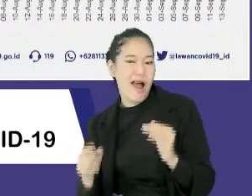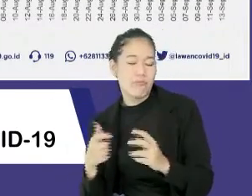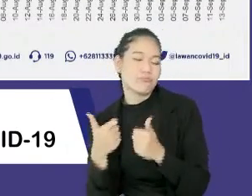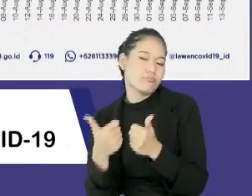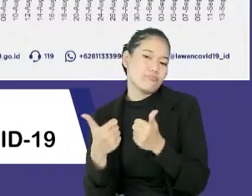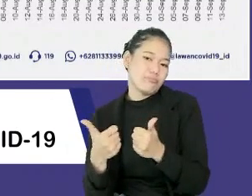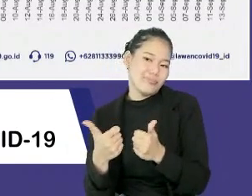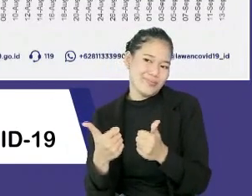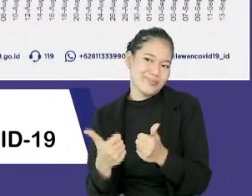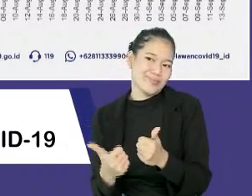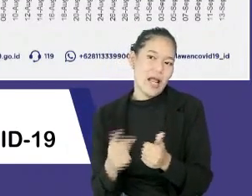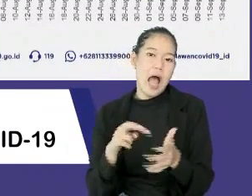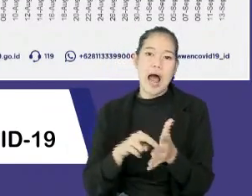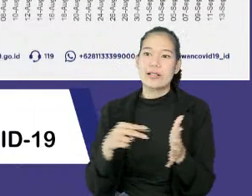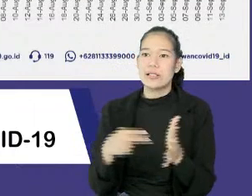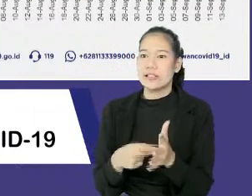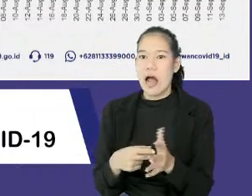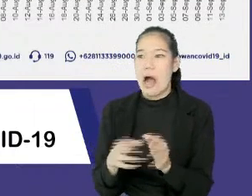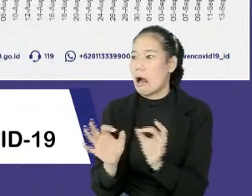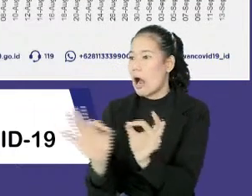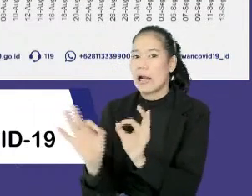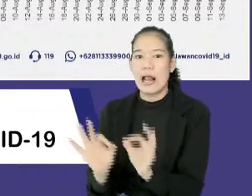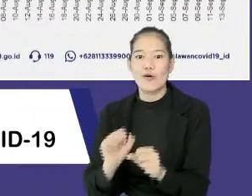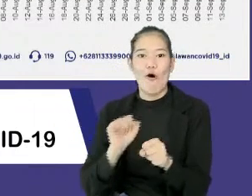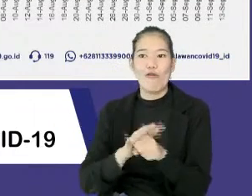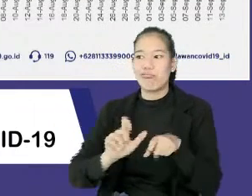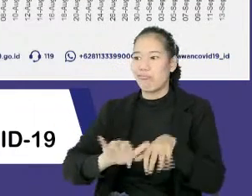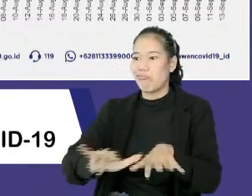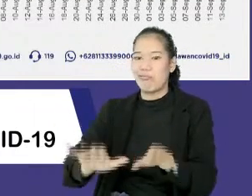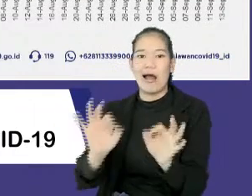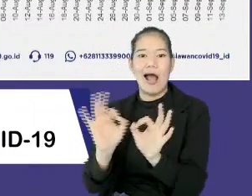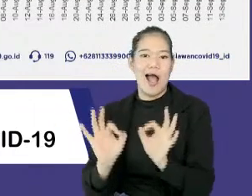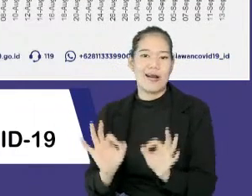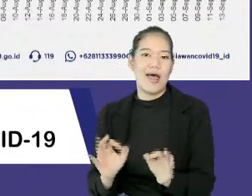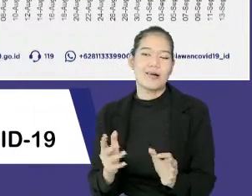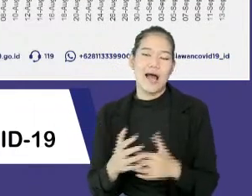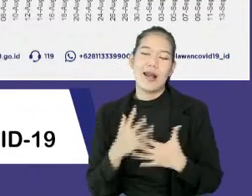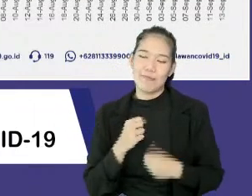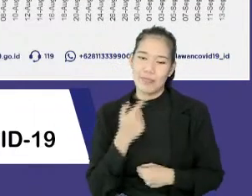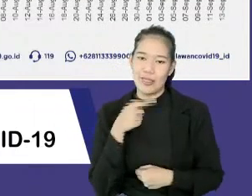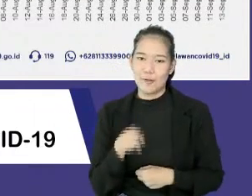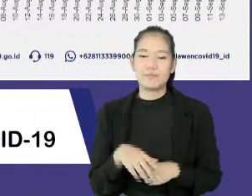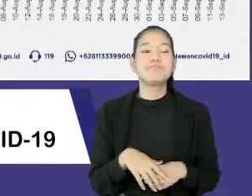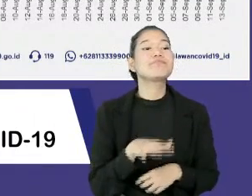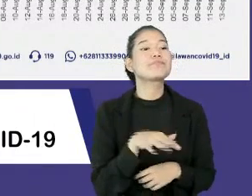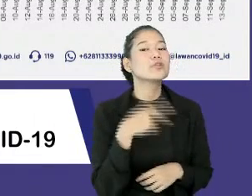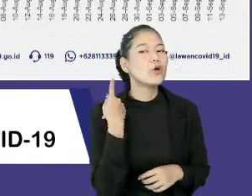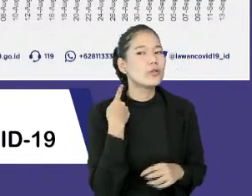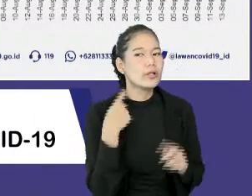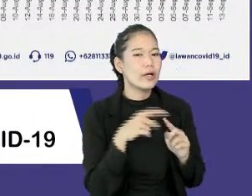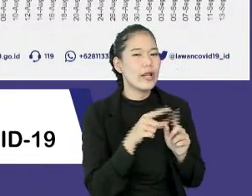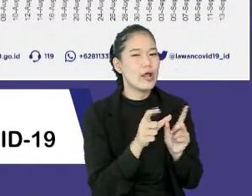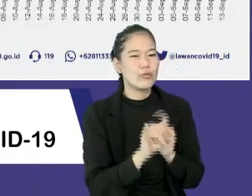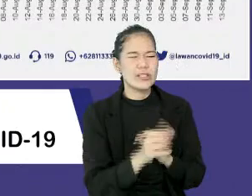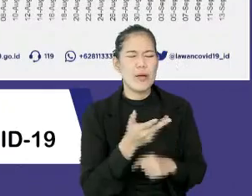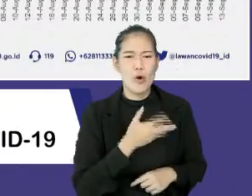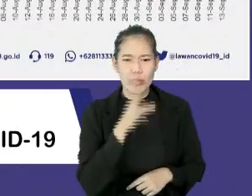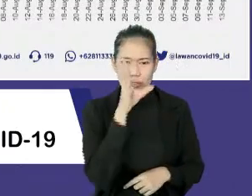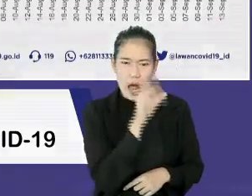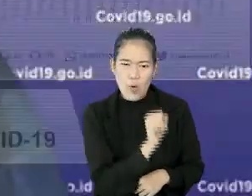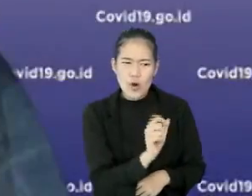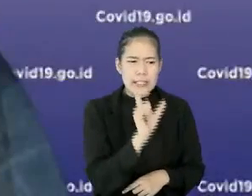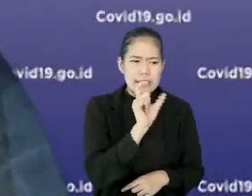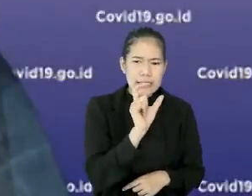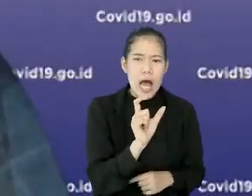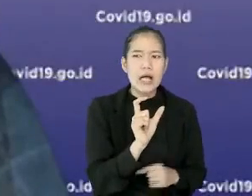akan jauh lebih baik lagi untuk tidak ada bahkan kalau bisa nggak ada lagi nih of 19 seperti itu dokter Dewi saya cuma pengen tau klo